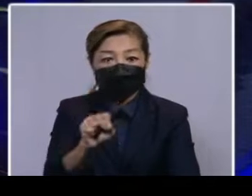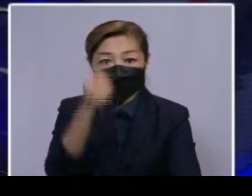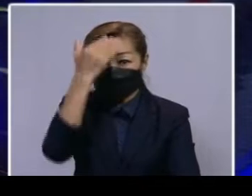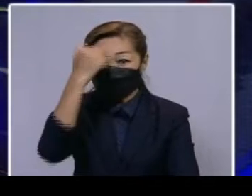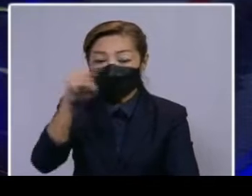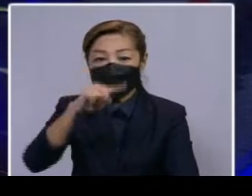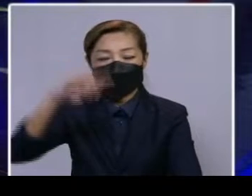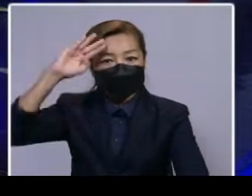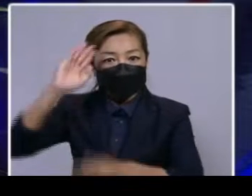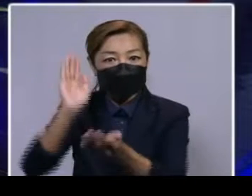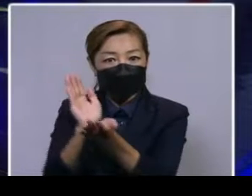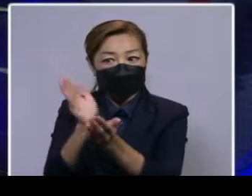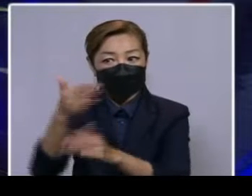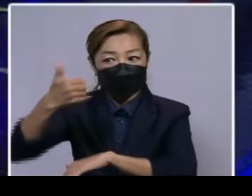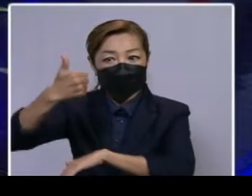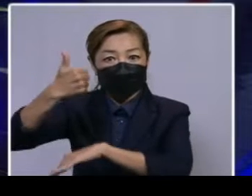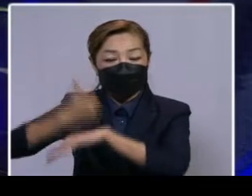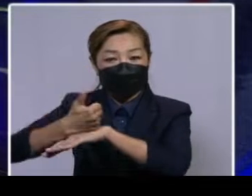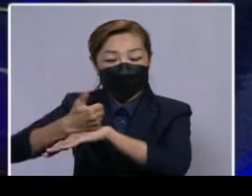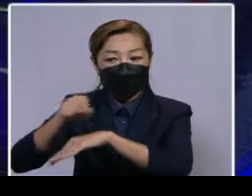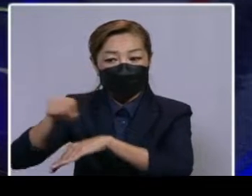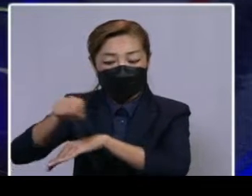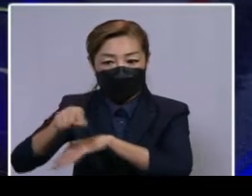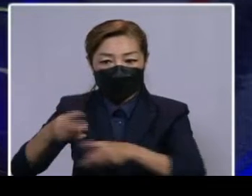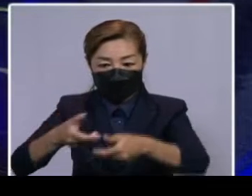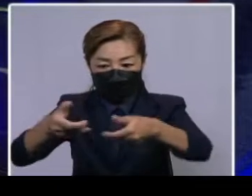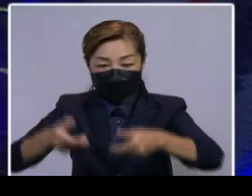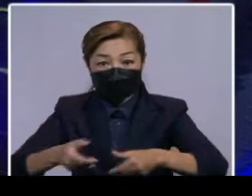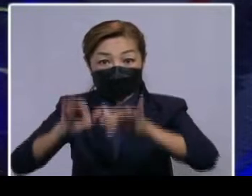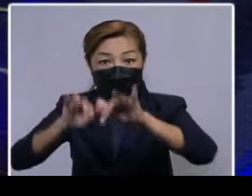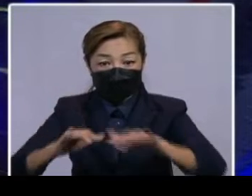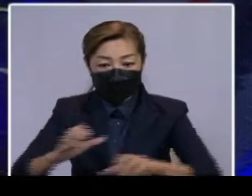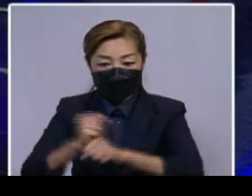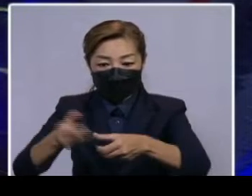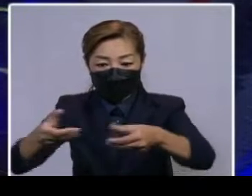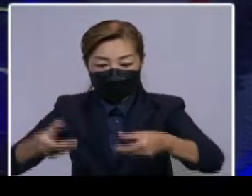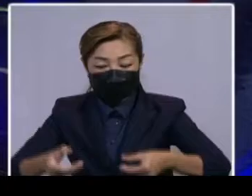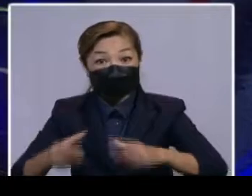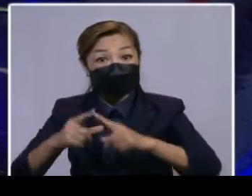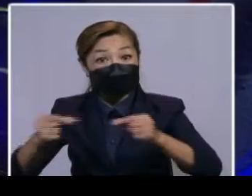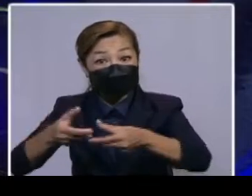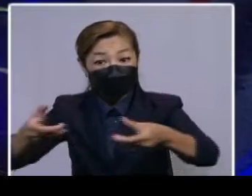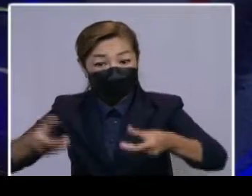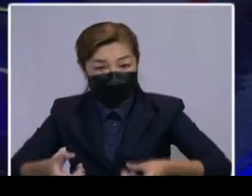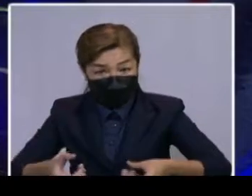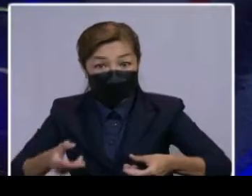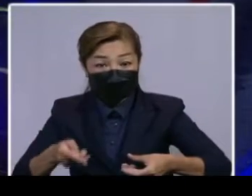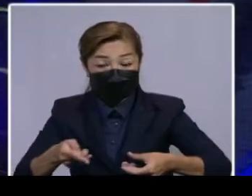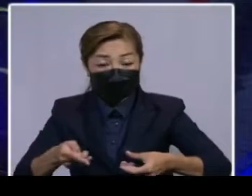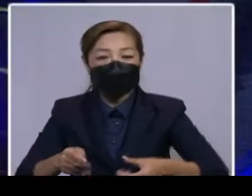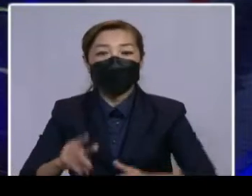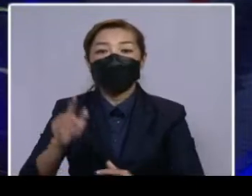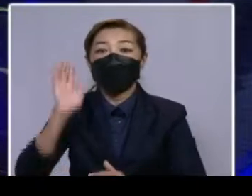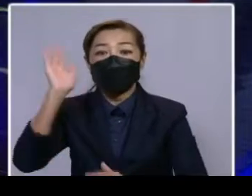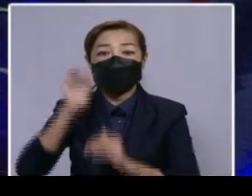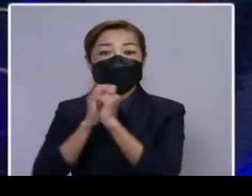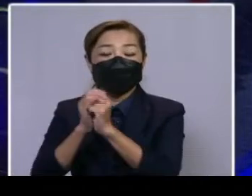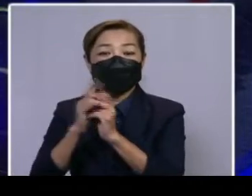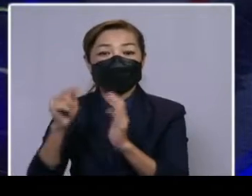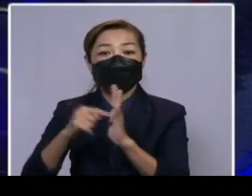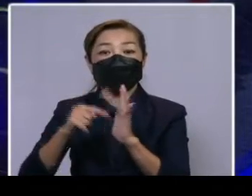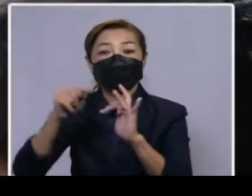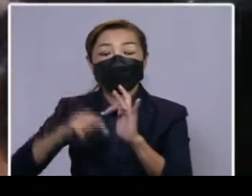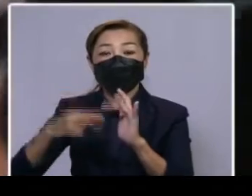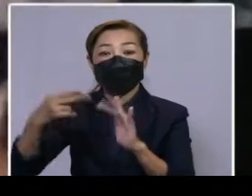ป้าผบ.ตรได้ส่งสำนวนคดีตู้ห่าวหลายคนจับตานะวันนี้ส่ง 13กล่องกว่า 25ให้กับอัยการ